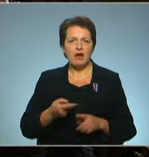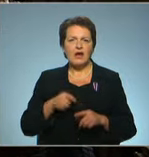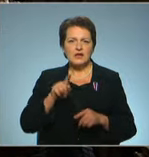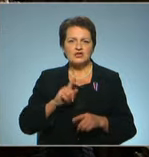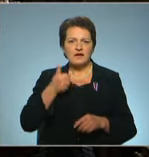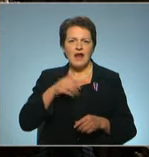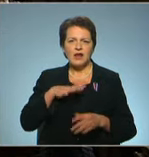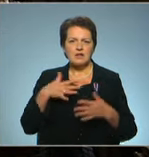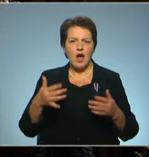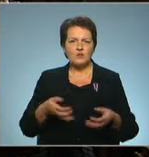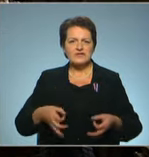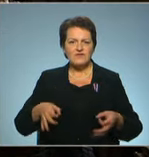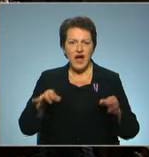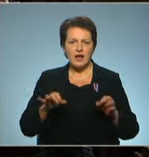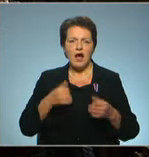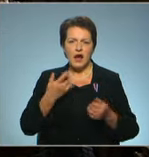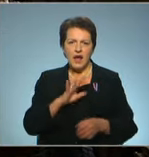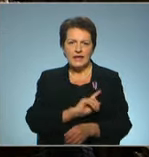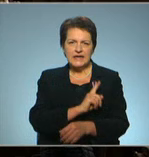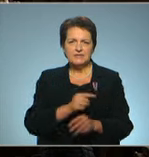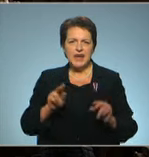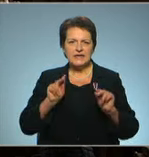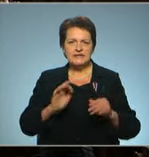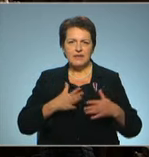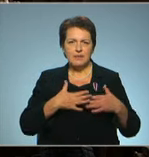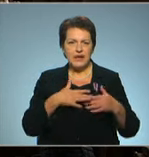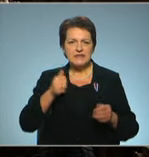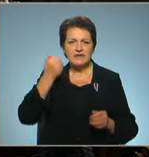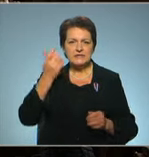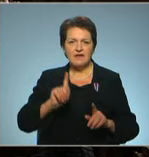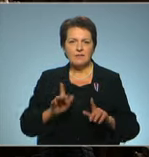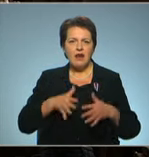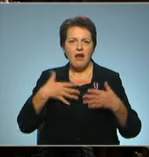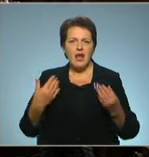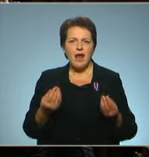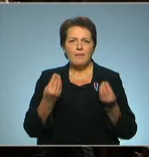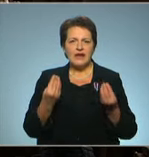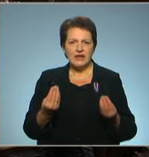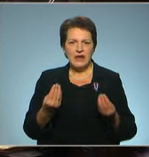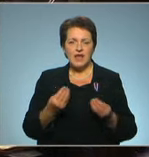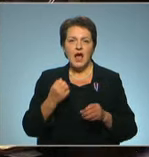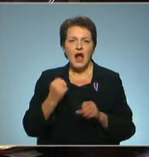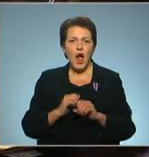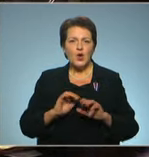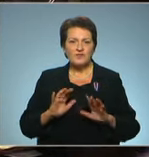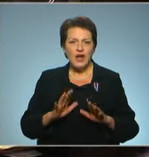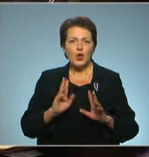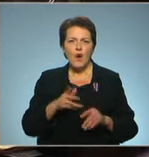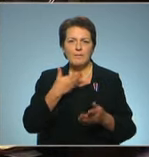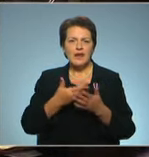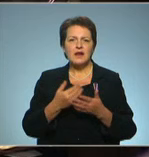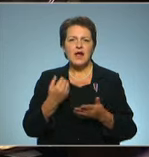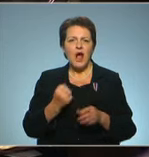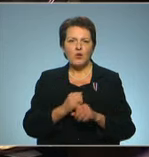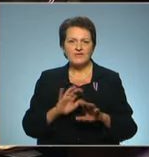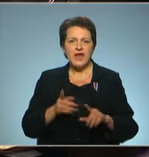daudz svarīgāk, ka iespēja ticēt mīlestības Dievam ir liela privilēģija, kaut vai, ko pierāda kaut vai